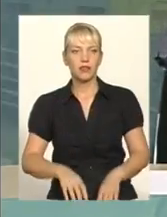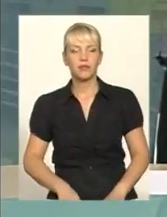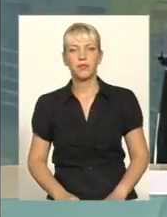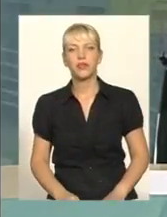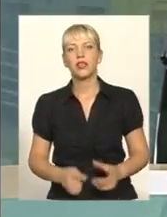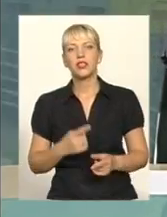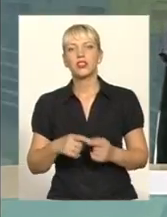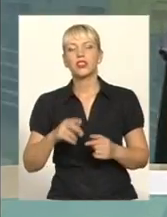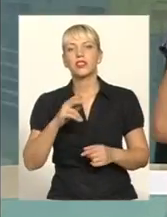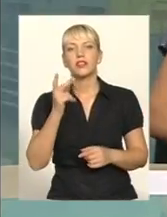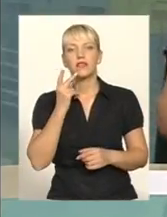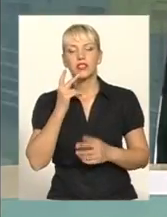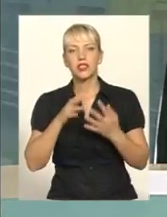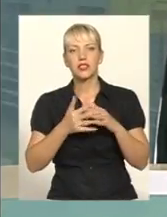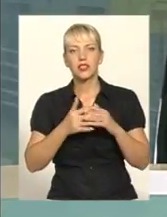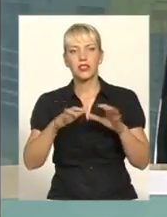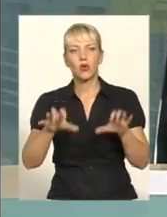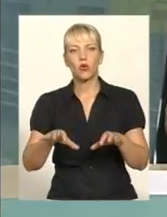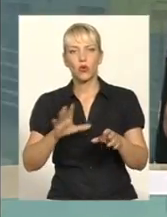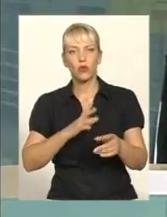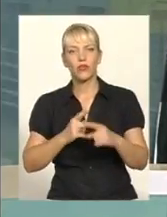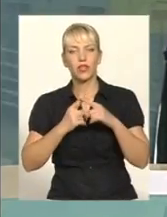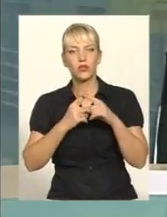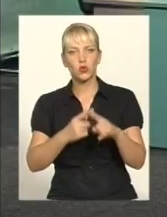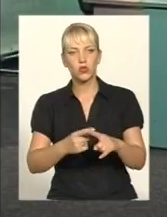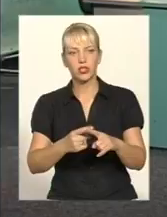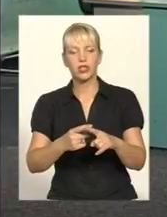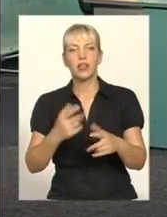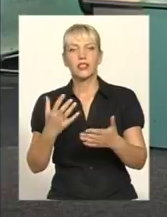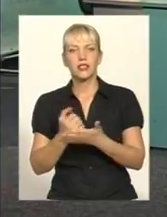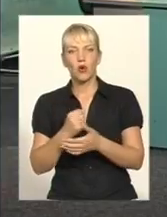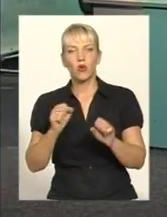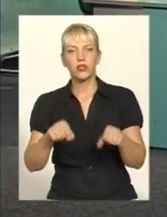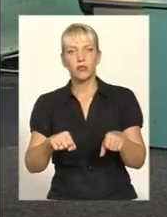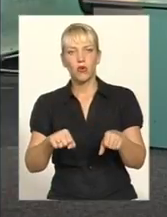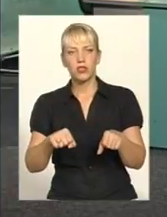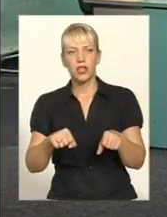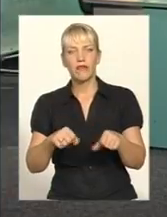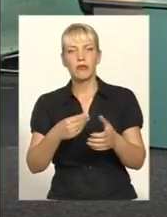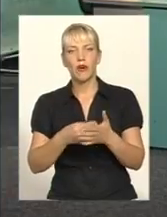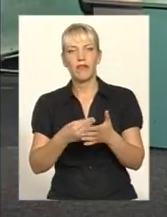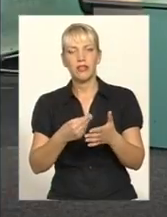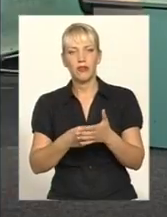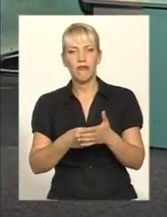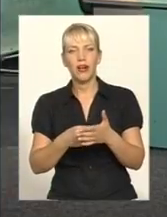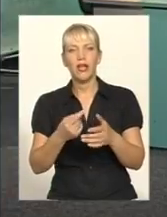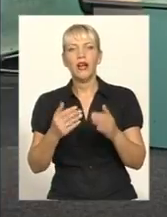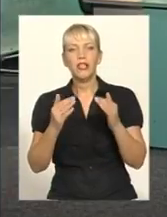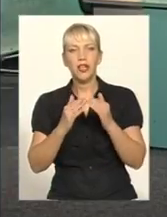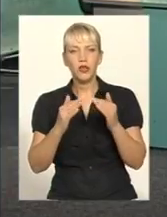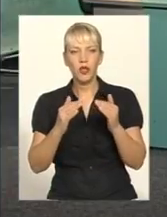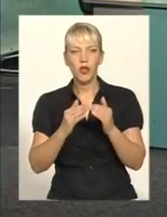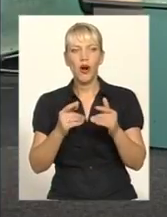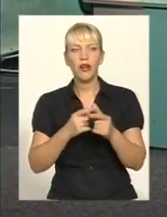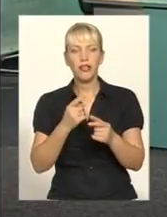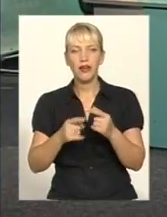завжди сільські голови йдуть на зустріч, знаходять можливість профінансувати те саме житло,